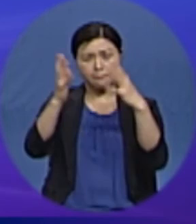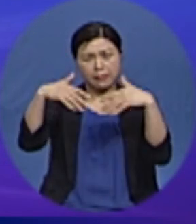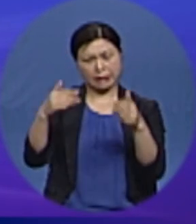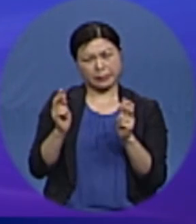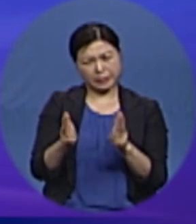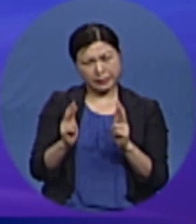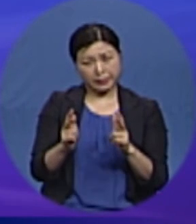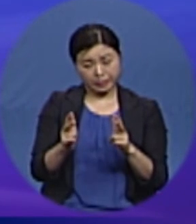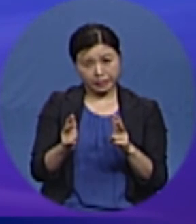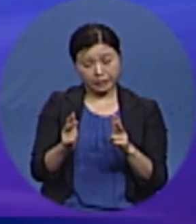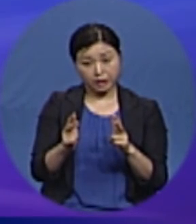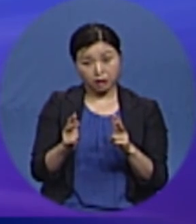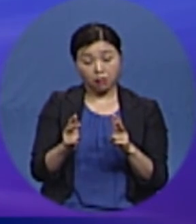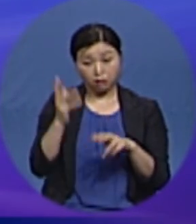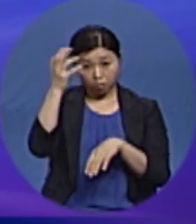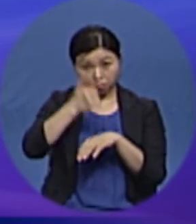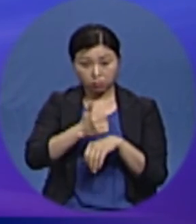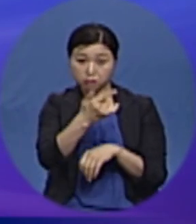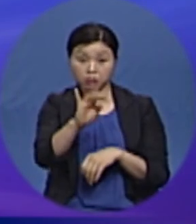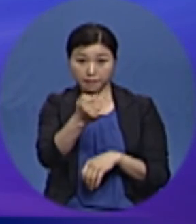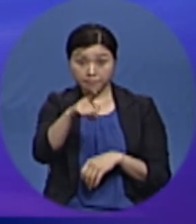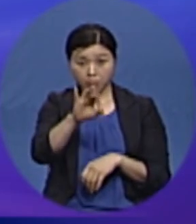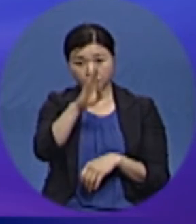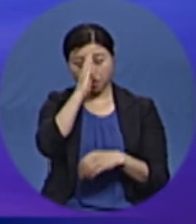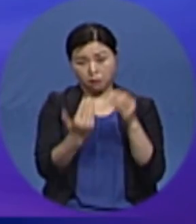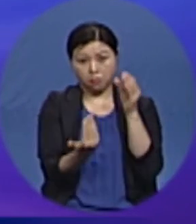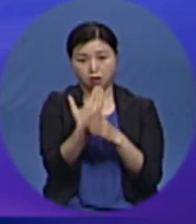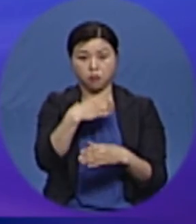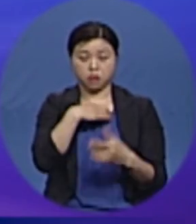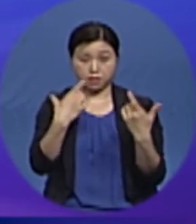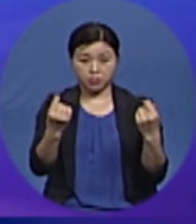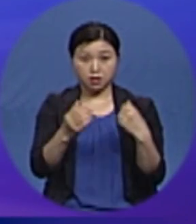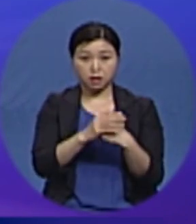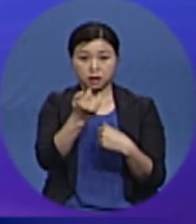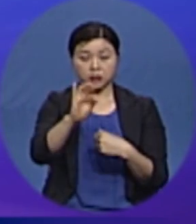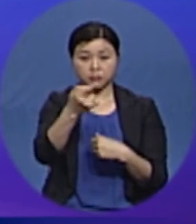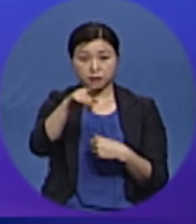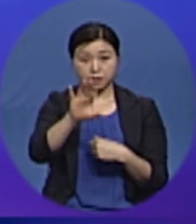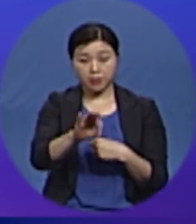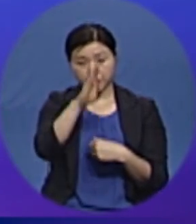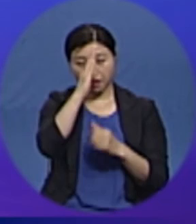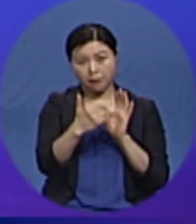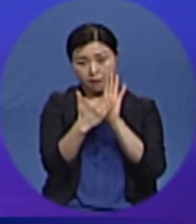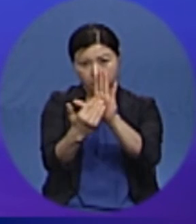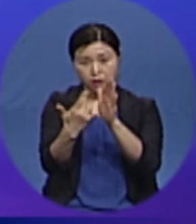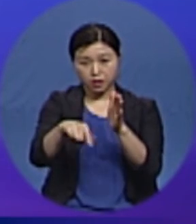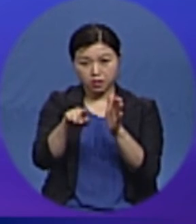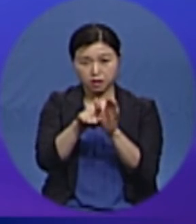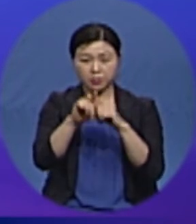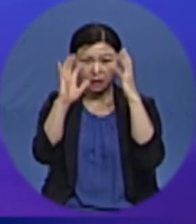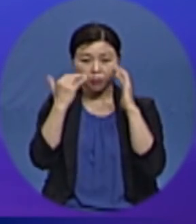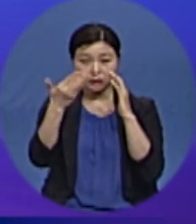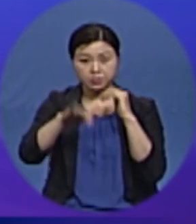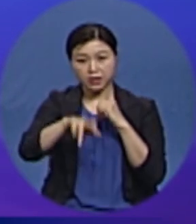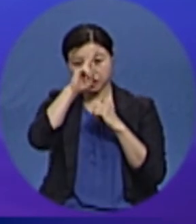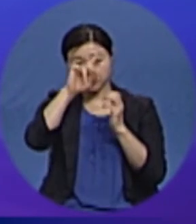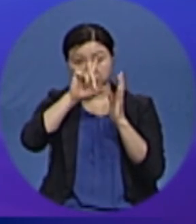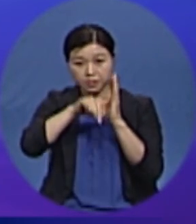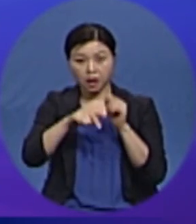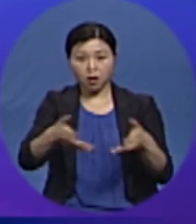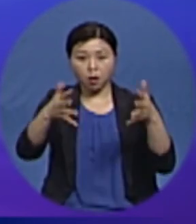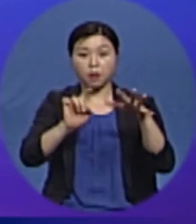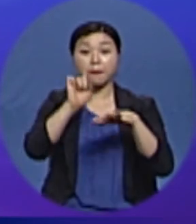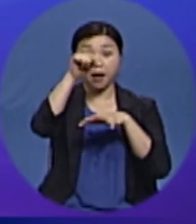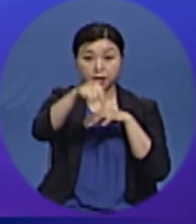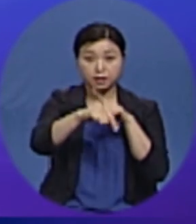노출되면 냉방병에 걸리기 쉬운데요. 냉방병을 예방하기 위해서는 아무리 덥더라도 점심시간을 이용해